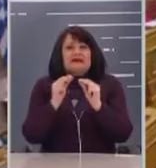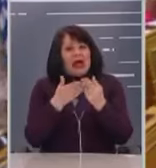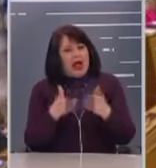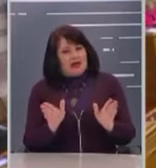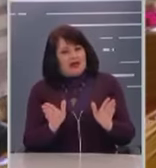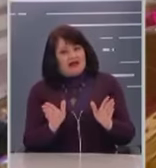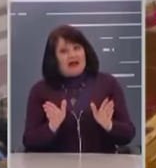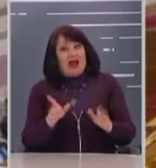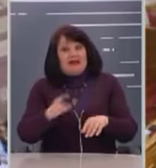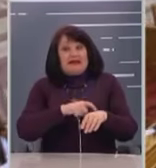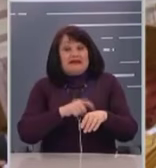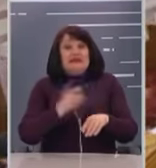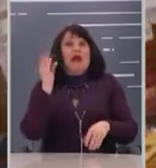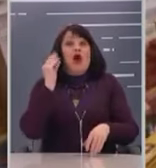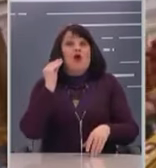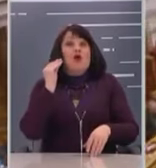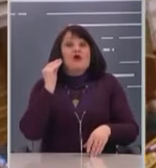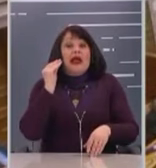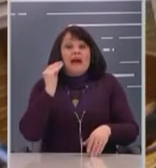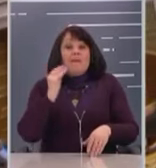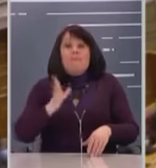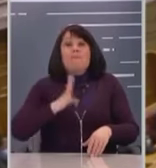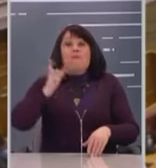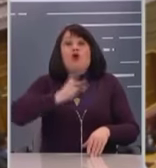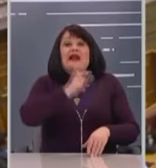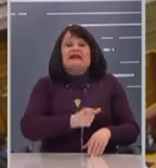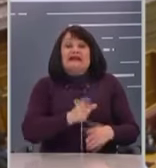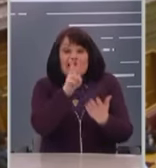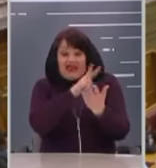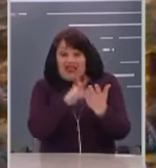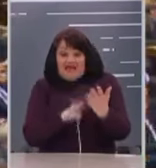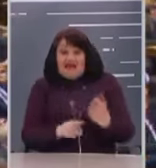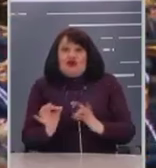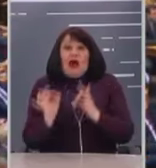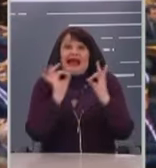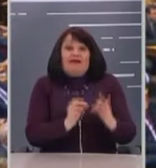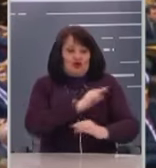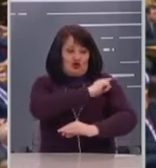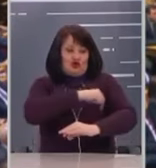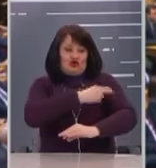και οι πολίτες μας ακούνε, θα διαβάσω επιλέξει τι γράφεται εκεί μέσα για το θέμα του Ντινά.